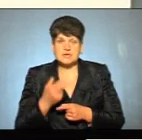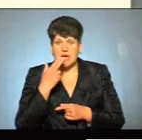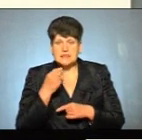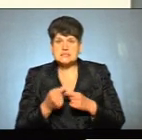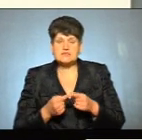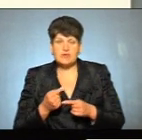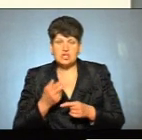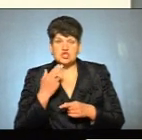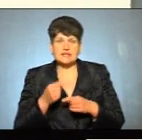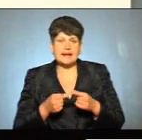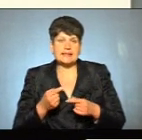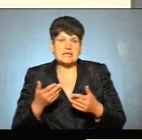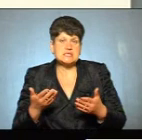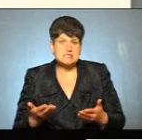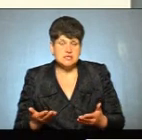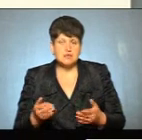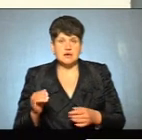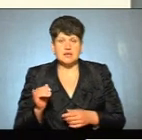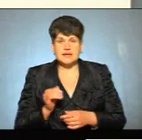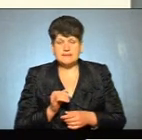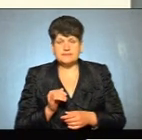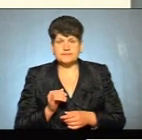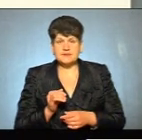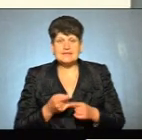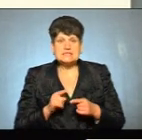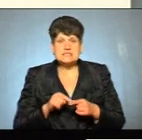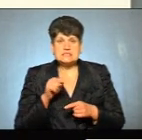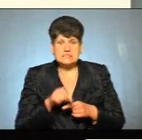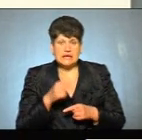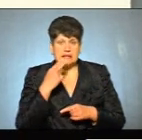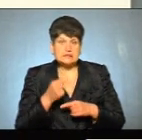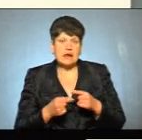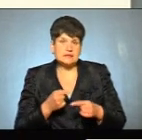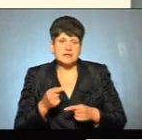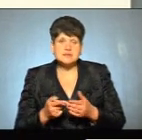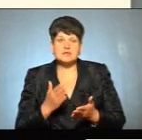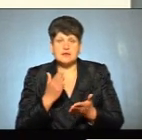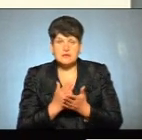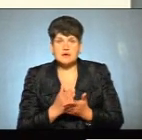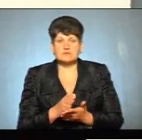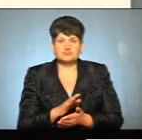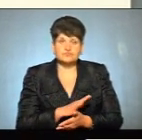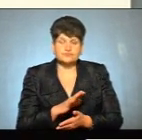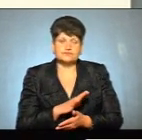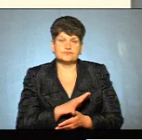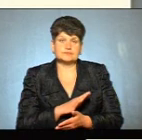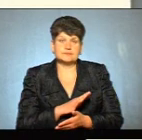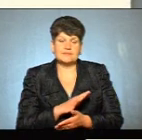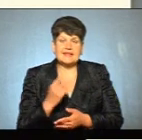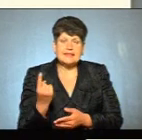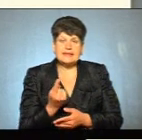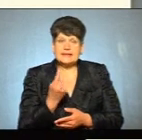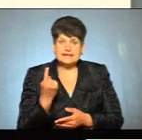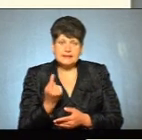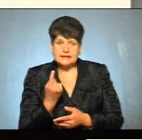звичаї, традиції. І ці традиції є іноді єдиним певним